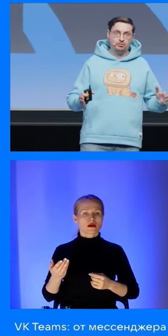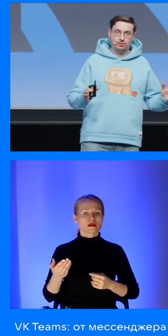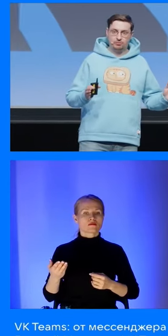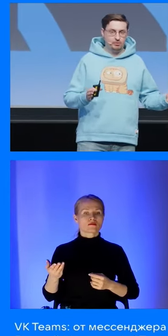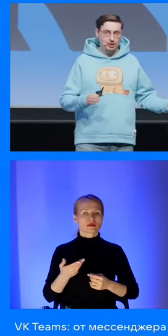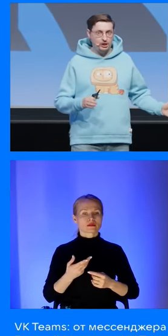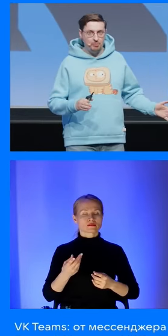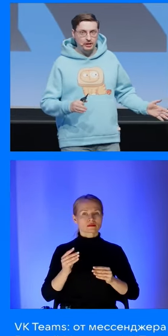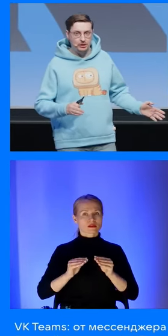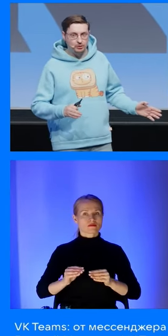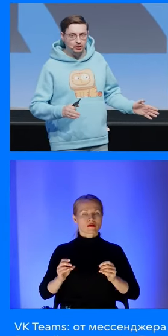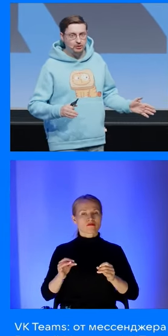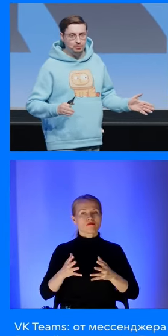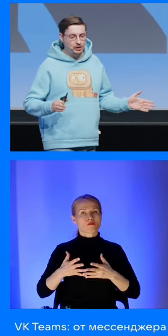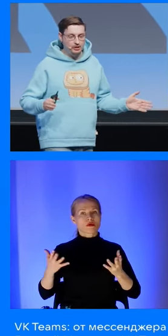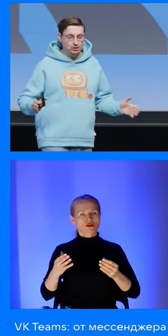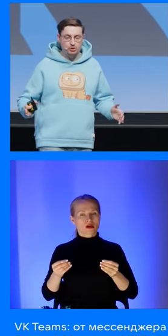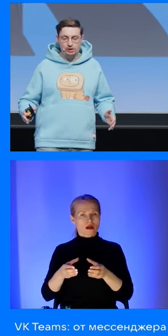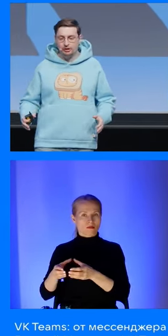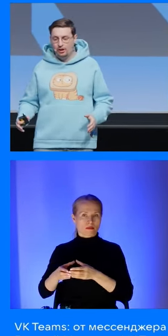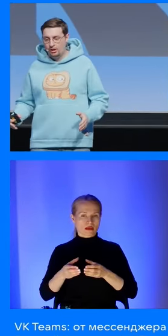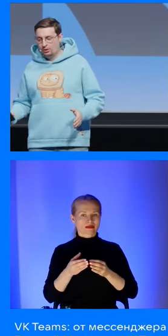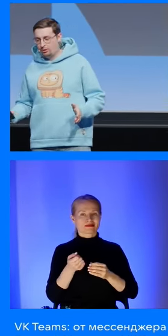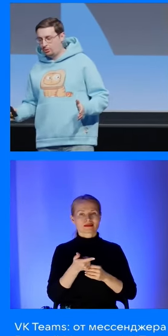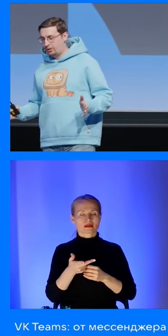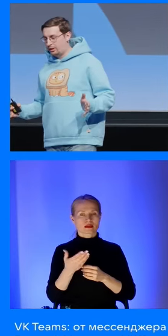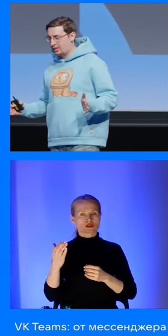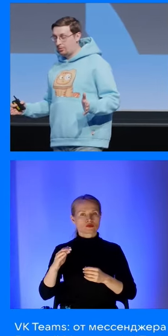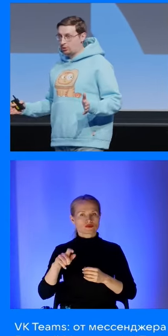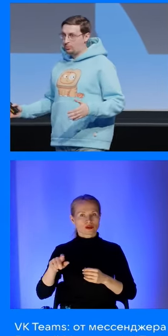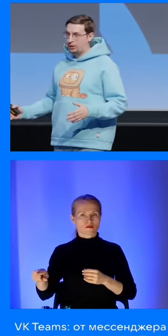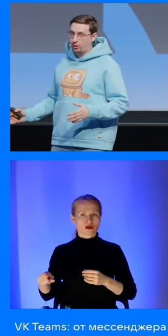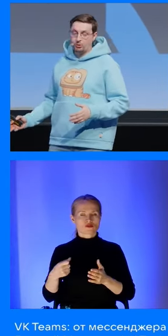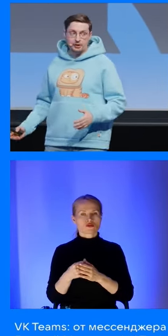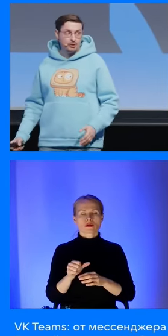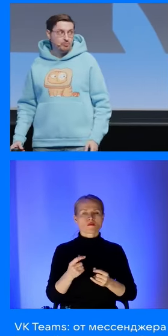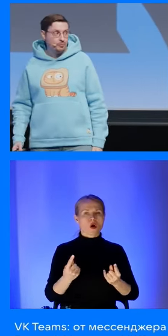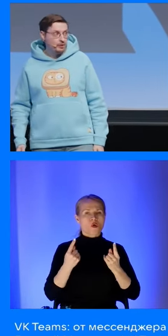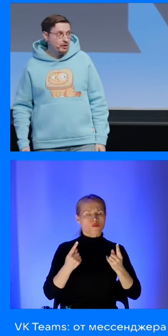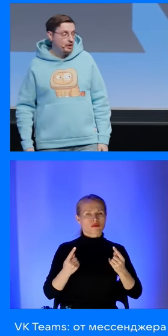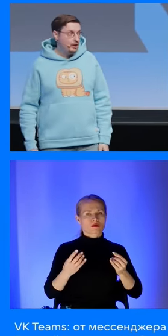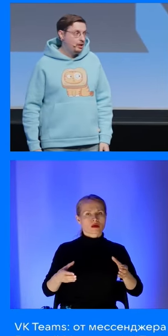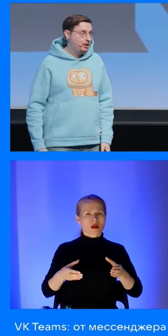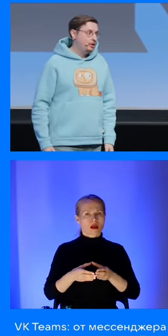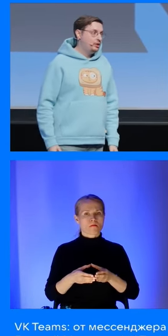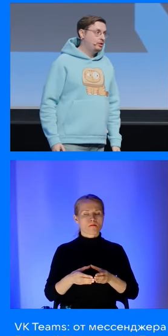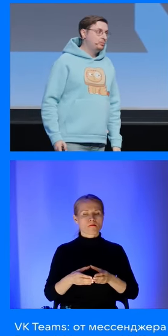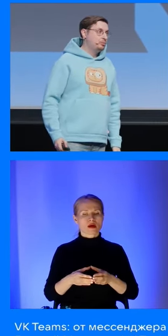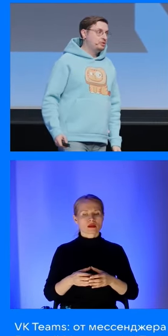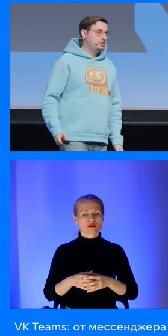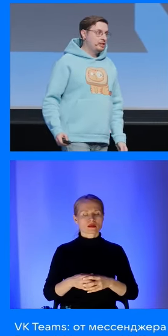как в небольших компаниях, которые там, на несколько сотен человек, до, наверное, самых крупных игроков рынка.